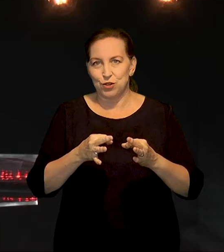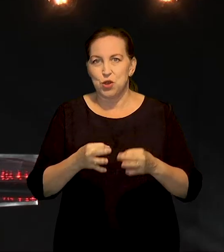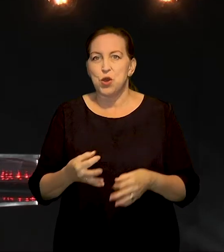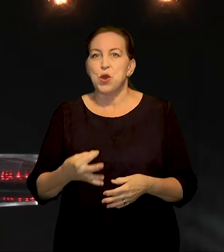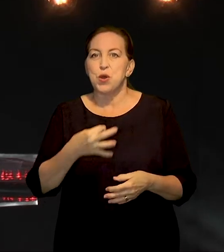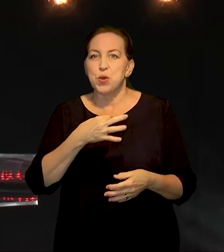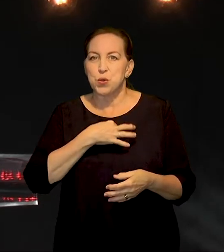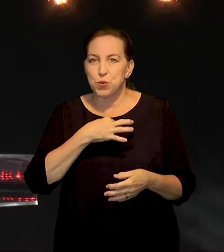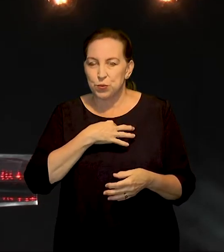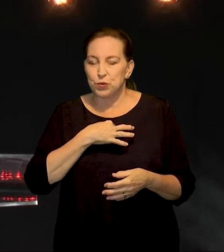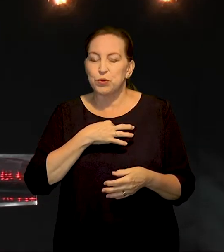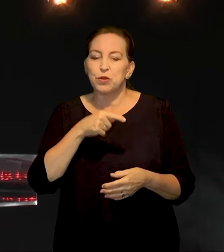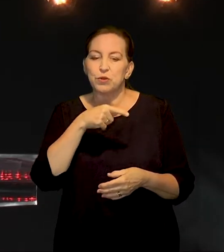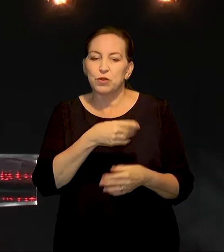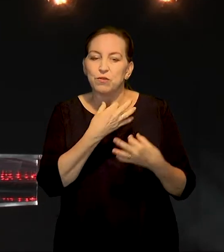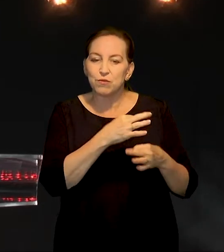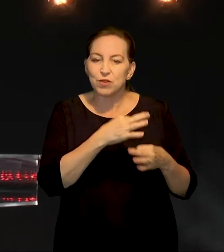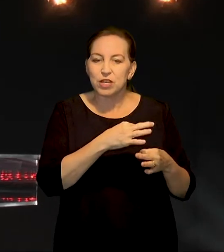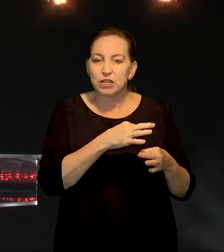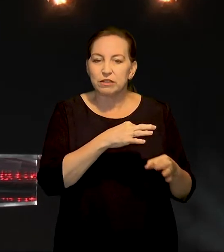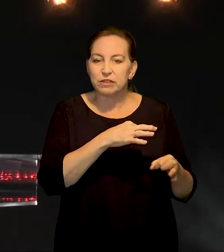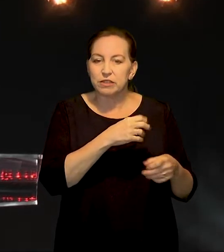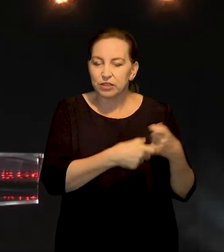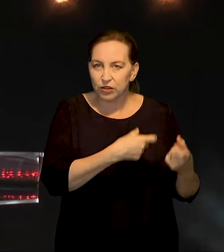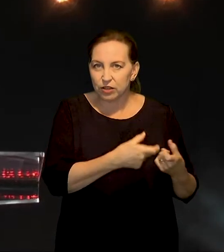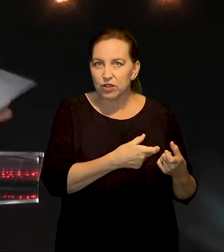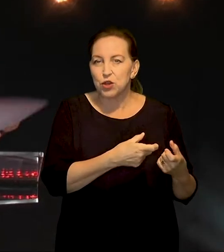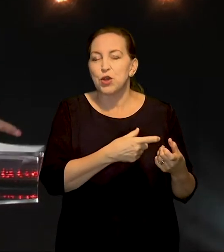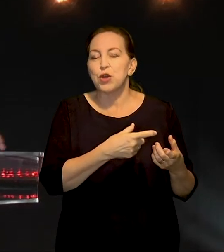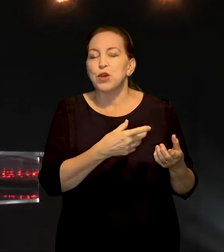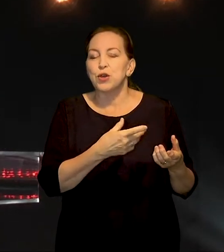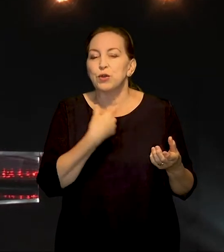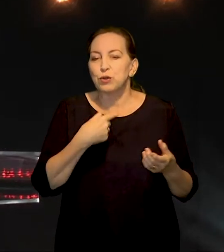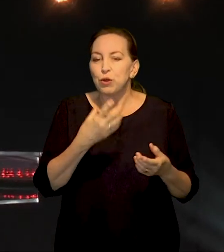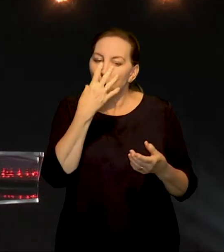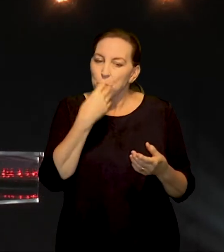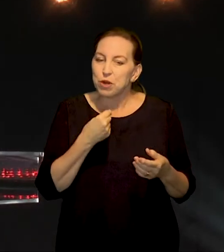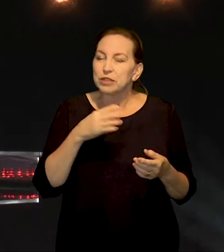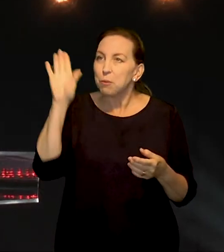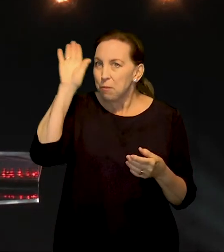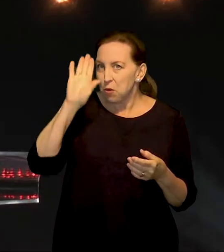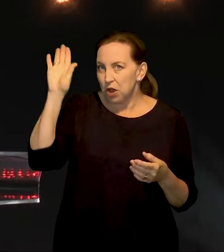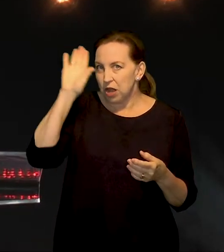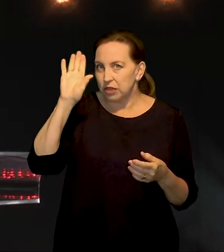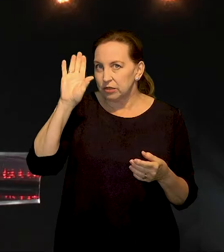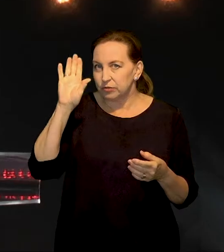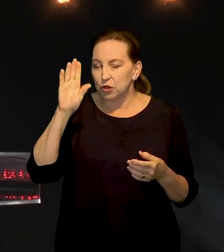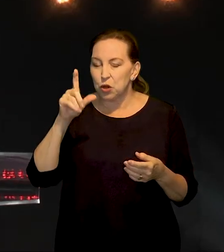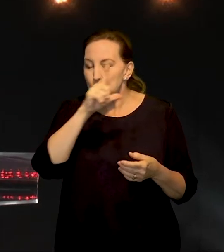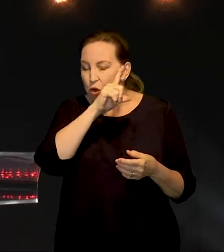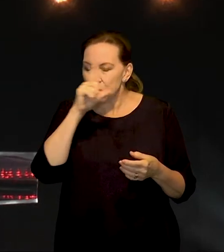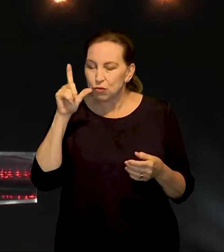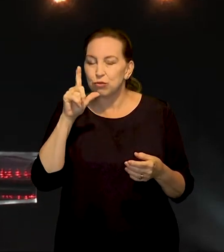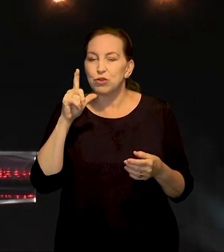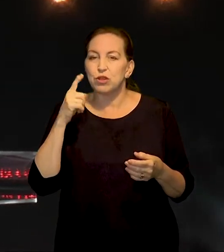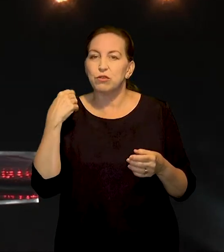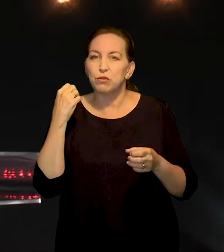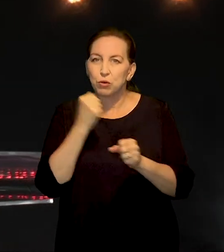mnie, ale nie oceniajcie mnie. Kochani, chcę wyłożyć wszystkie karty na stół i